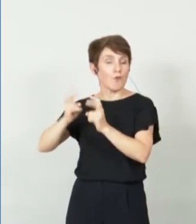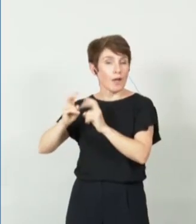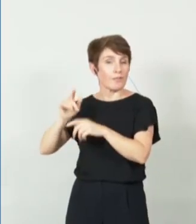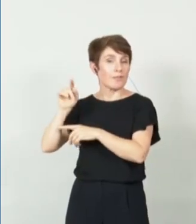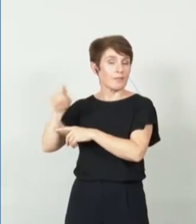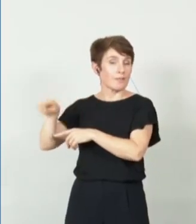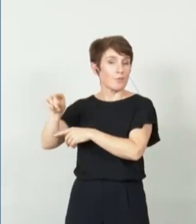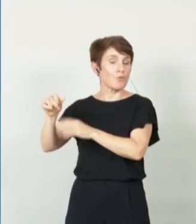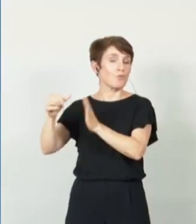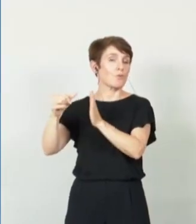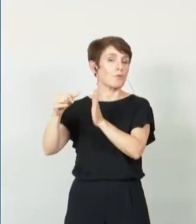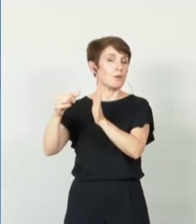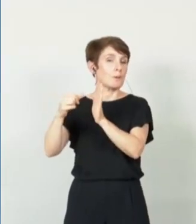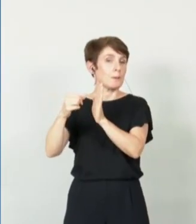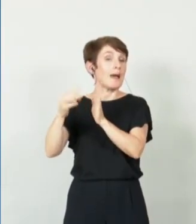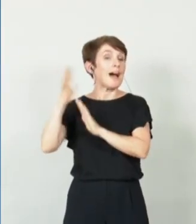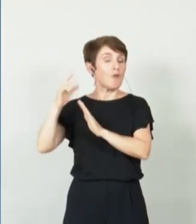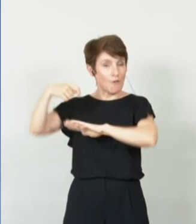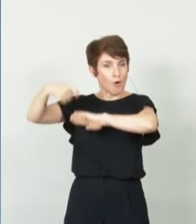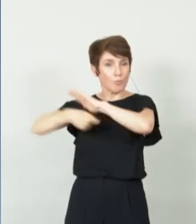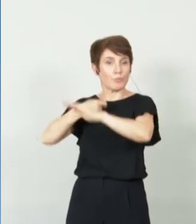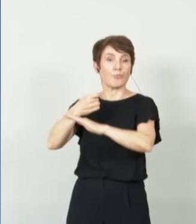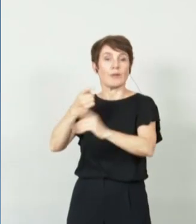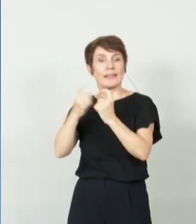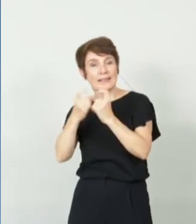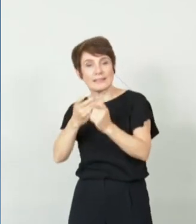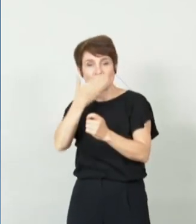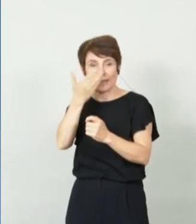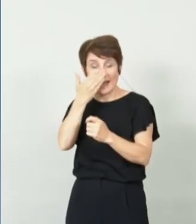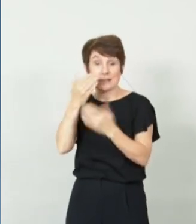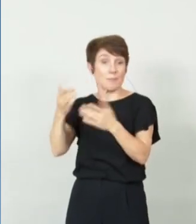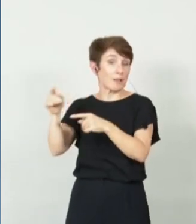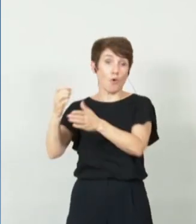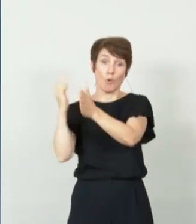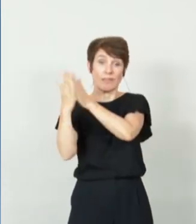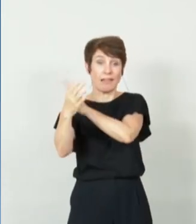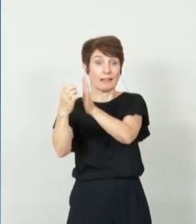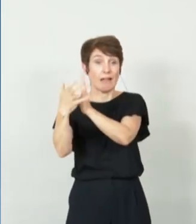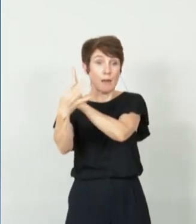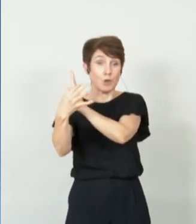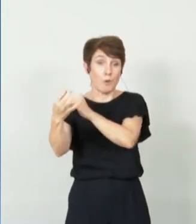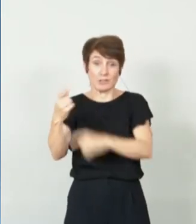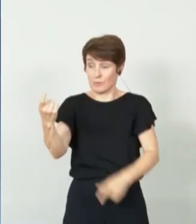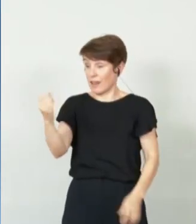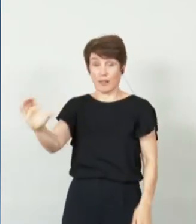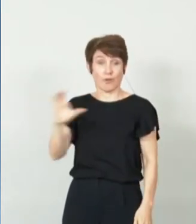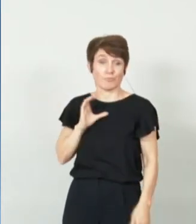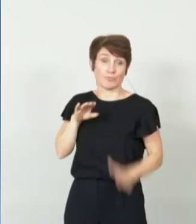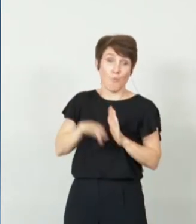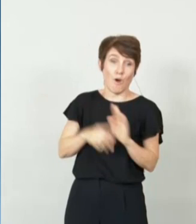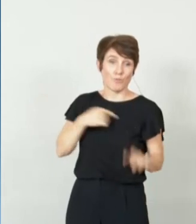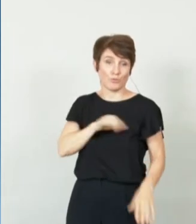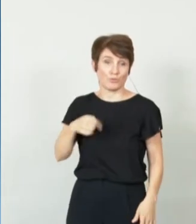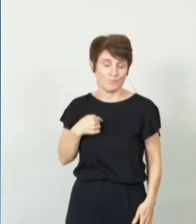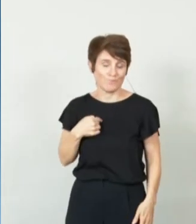qui le prennent maintenant directement l'abonnement donc c'est des recettes en moins sur le budget et des dépenses aussi en moins pour ce qui est maintenant des